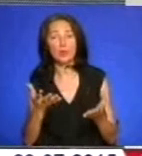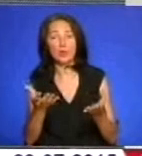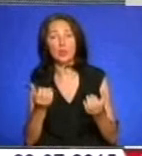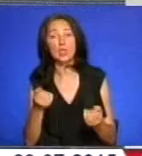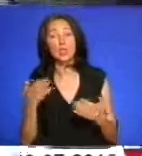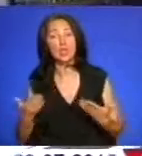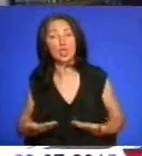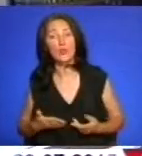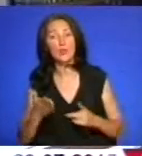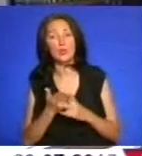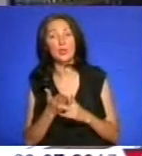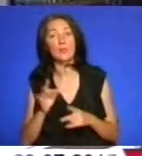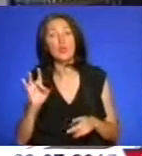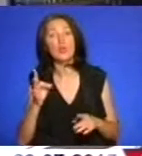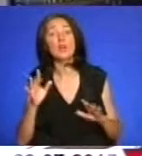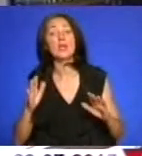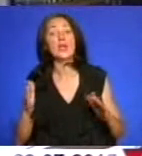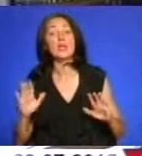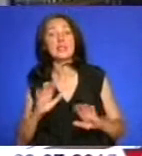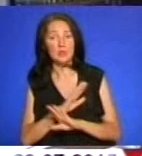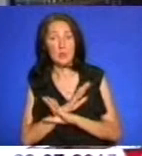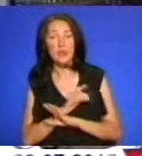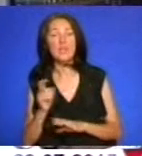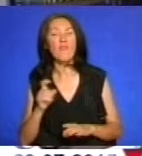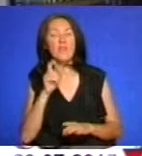субсидій. У разі смерті власника житла